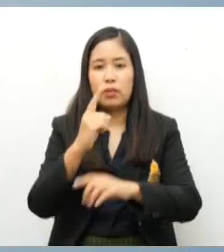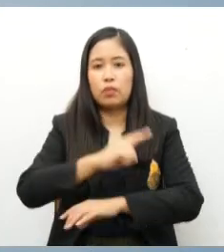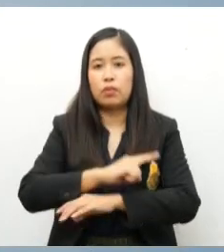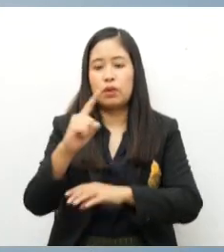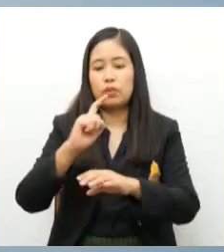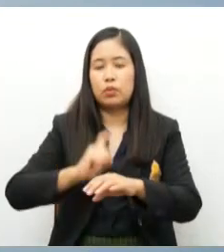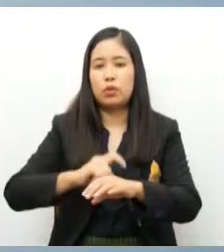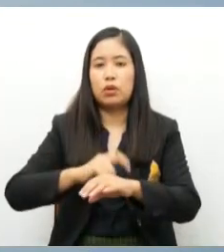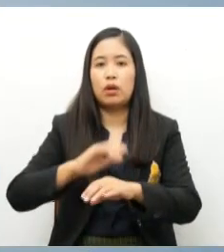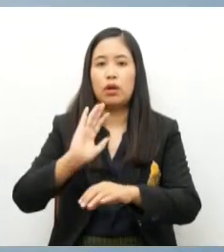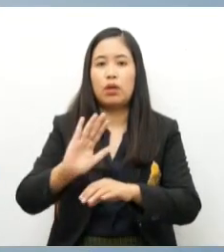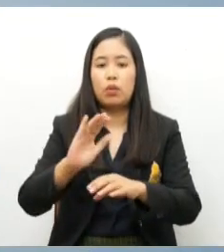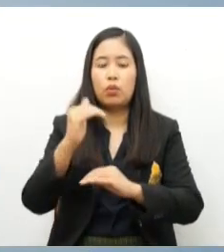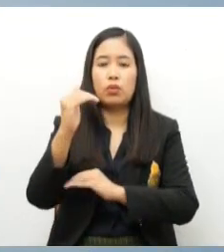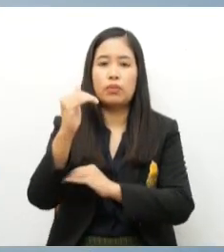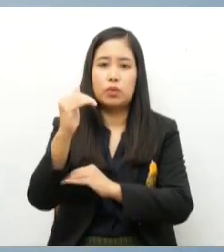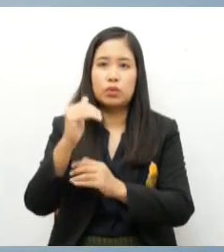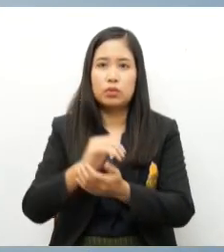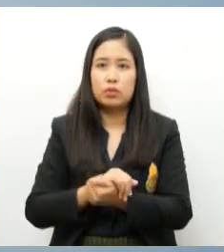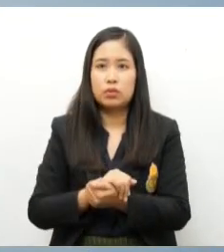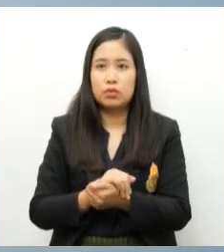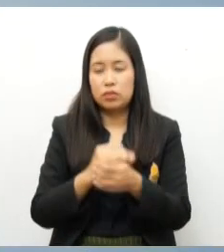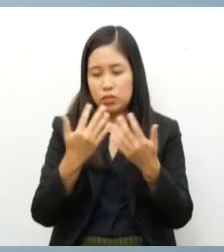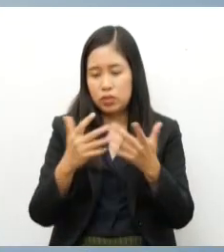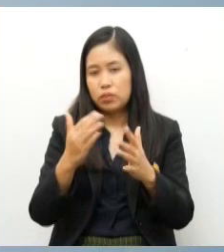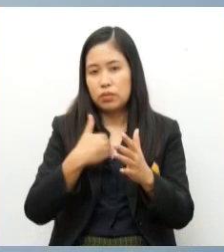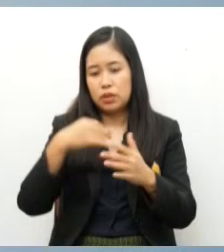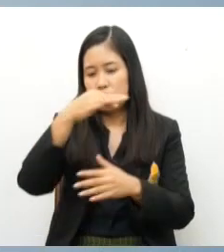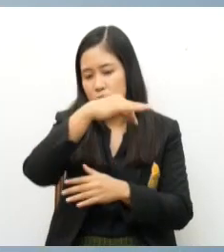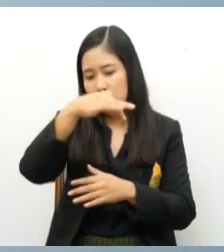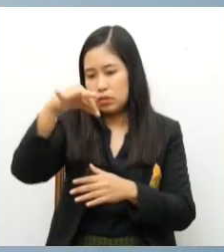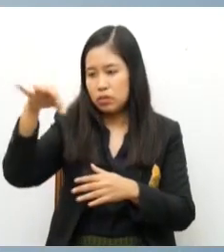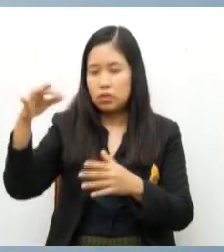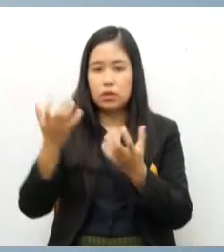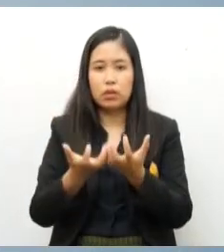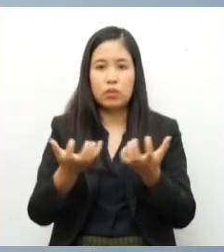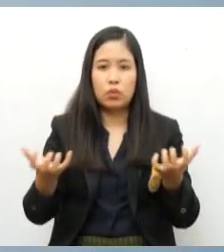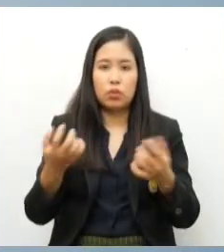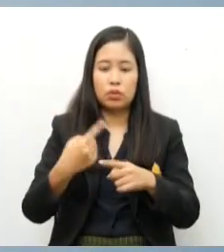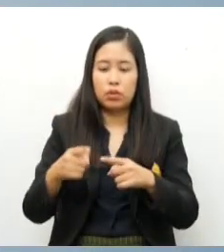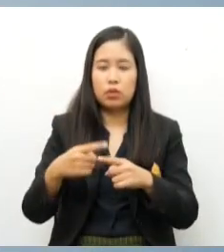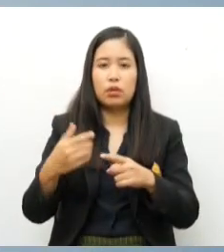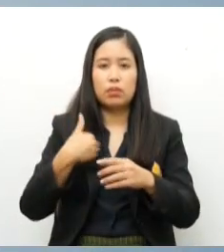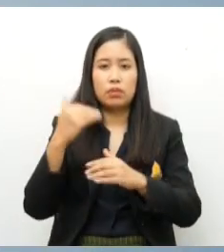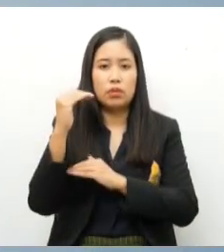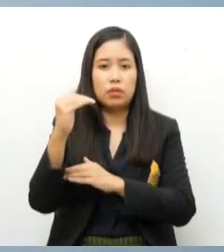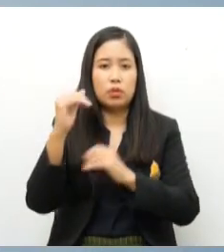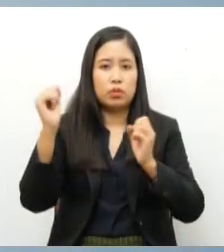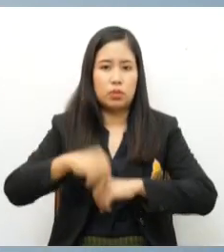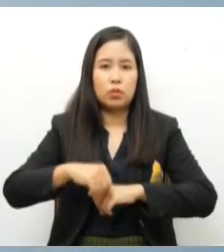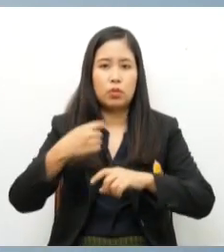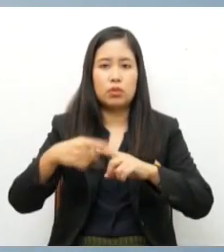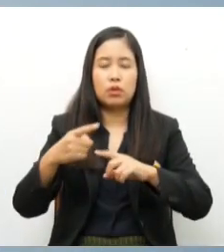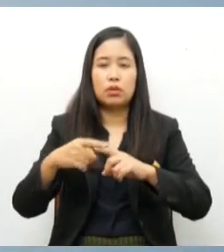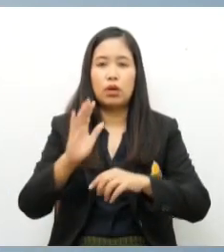แต่ละอกคสนั้นกำหนดรวมไปถึงเอกสารอุปกรณ์หรือข้อกำหนดข้อตกลงต่างๆที่